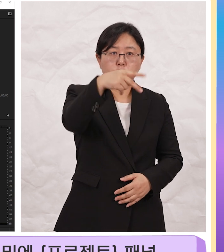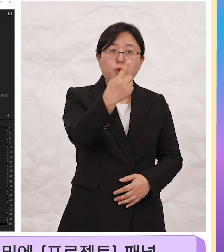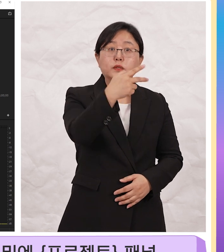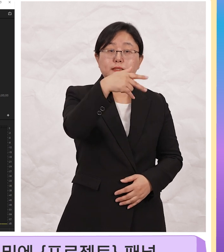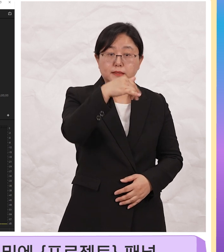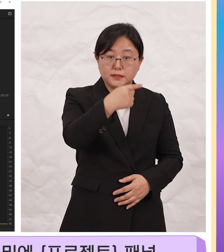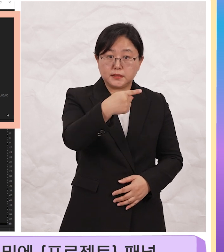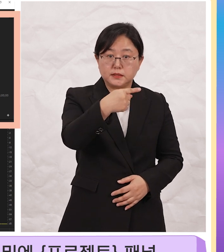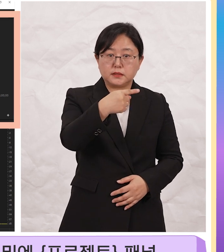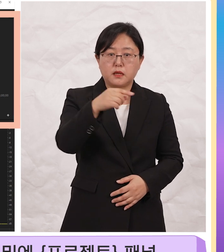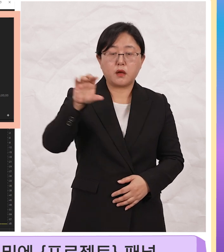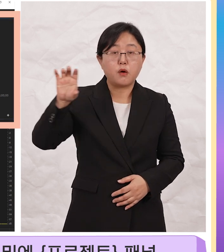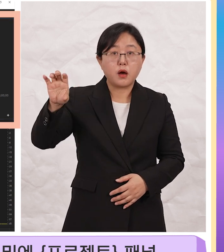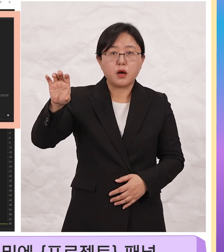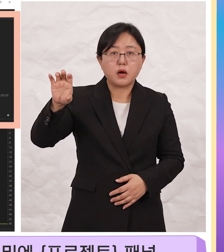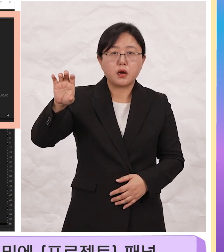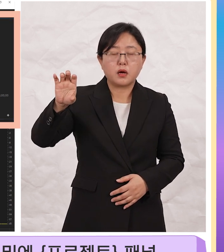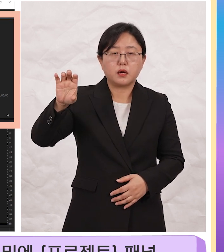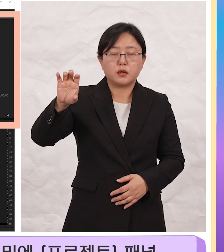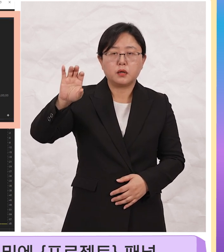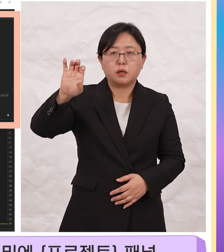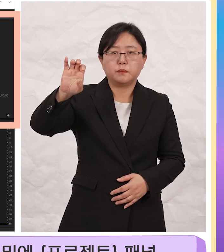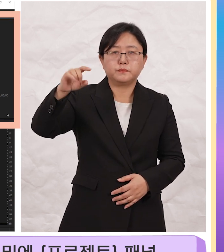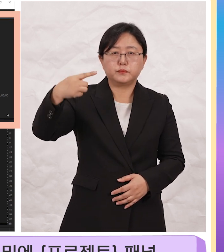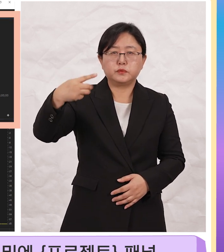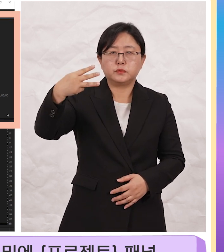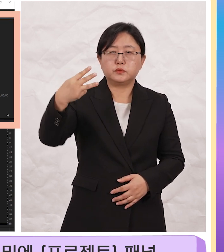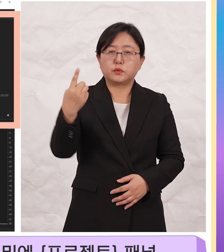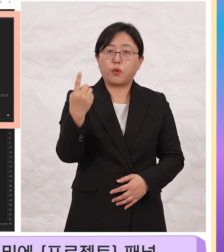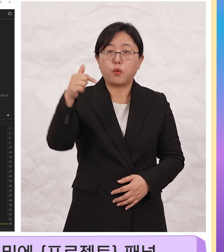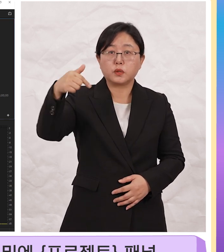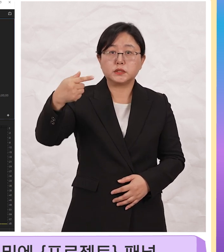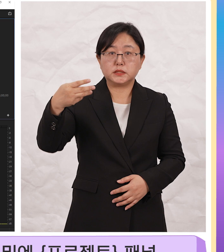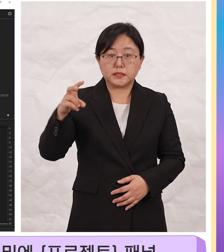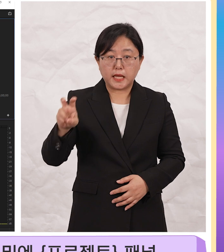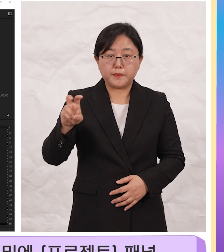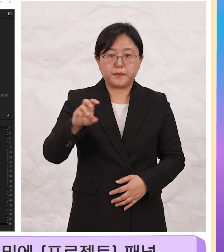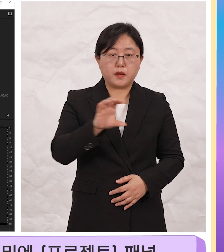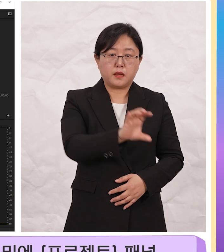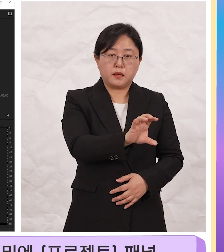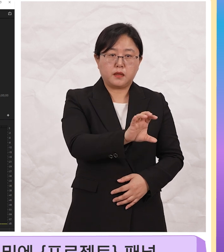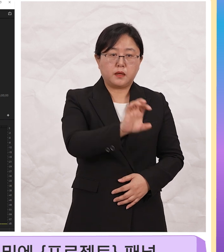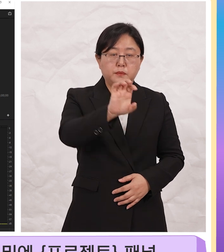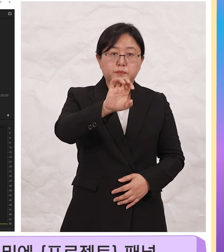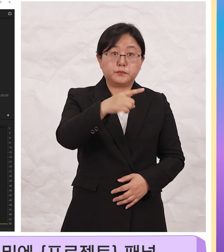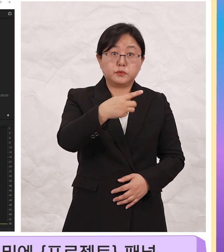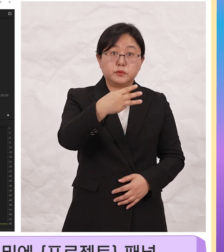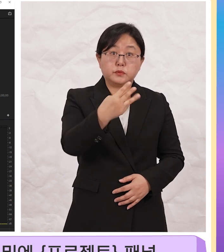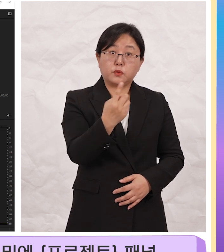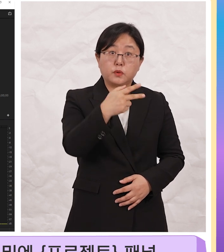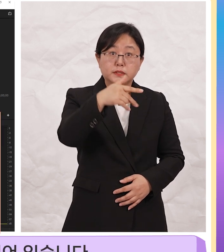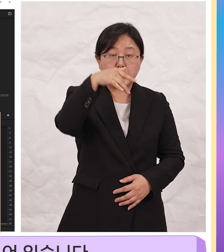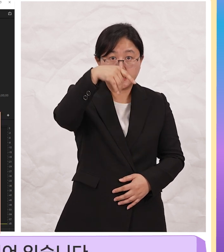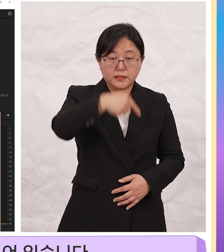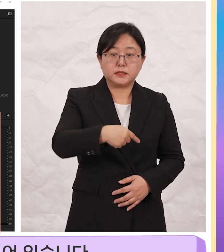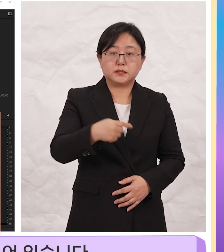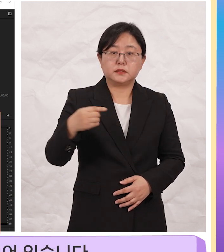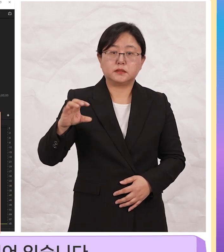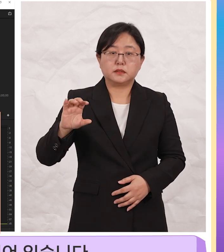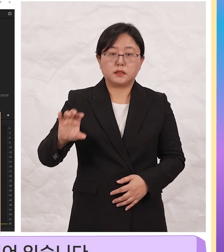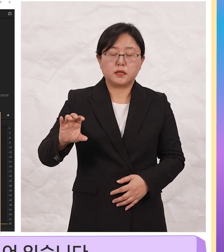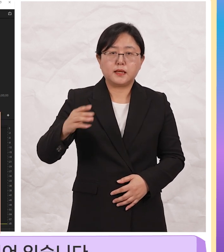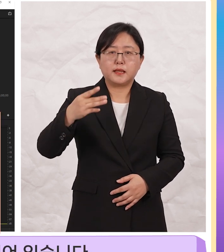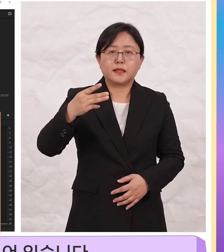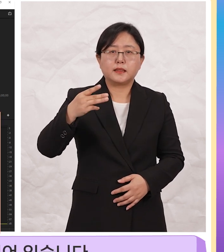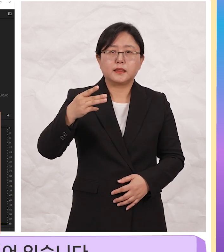소스 패널, 그리고 오른쪽에 프로그램 패널, 자, 왼쪽 밑에 프로젝트 패널, 그리고